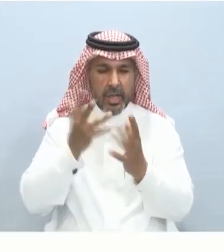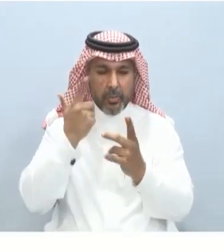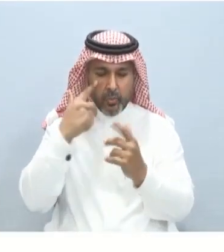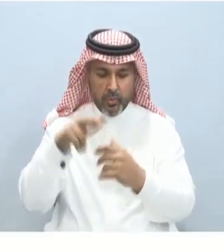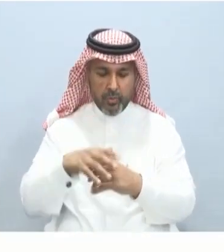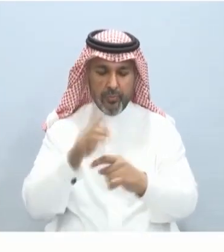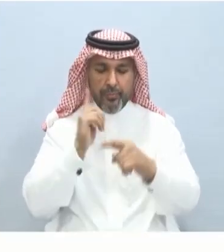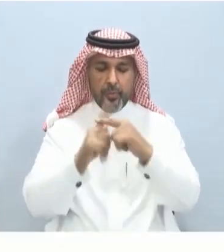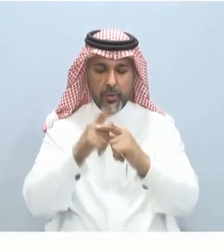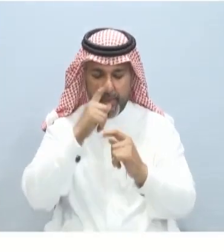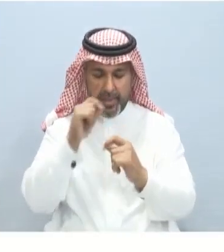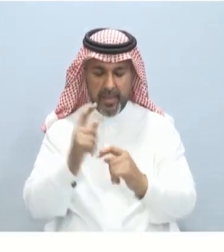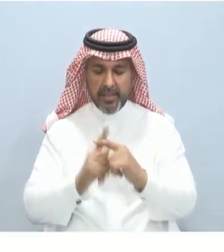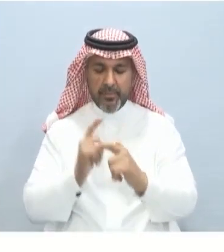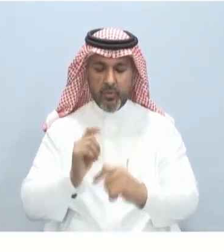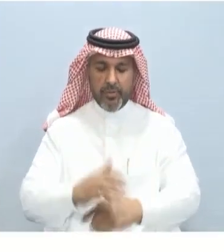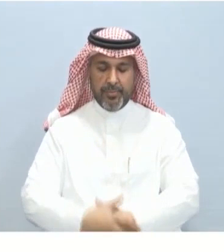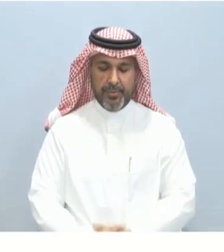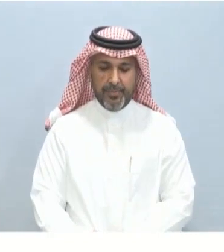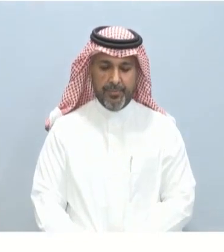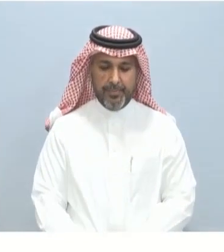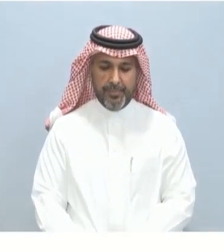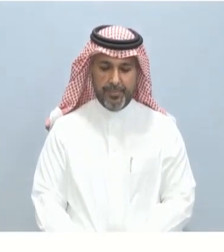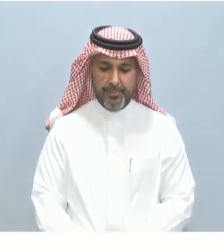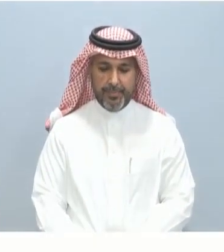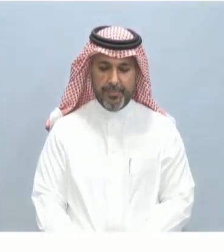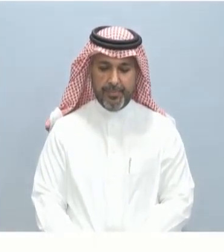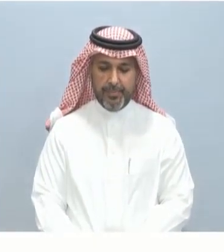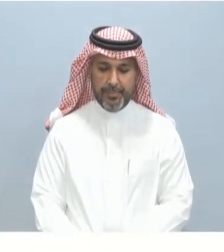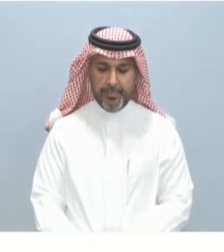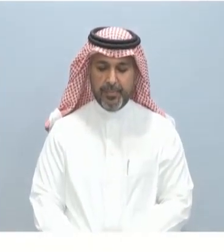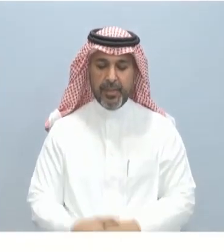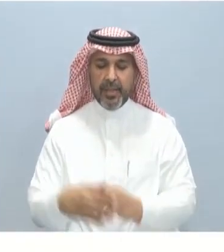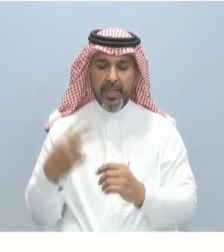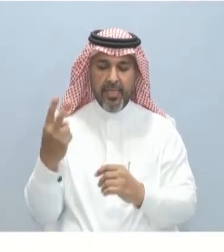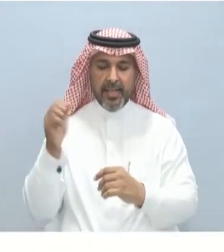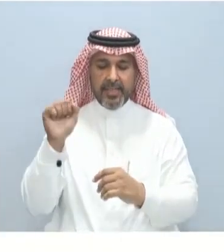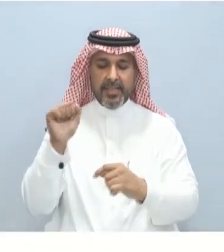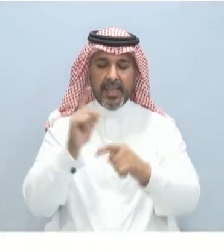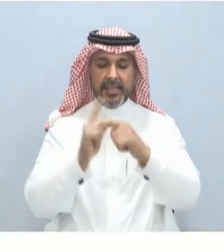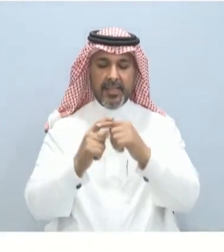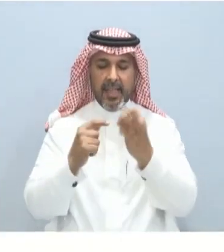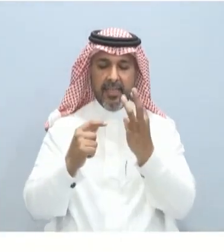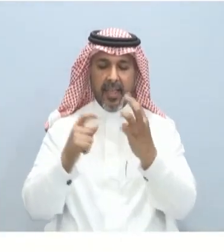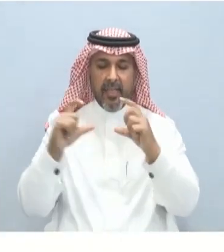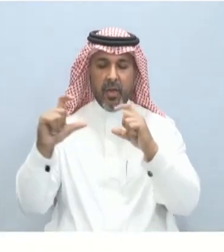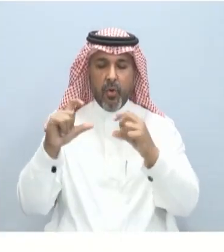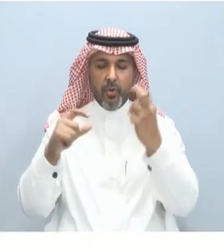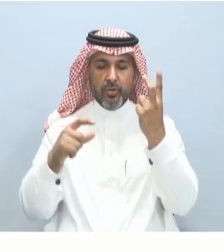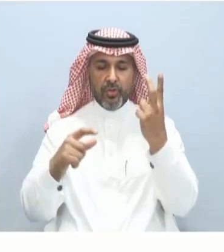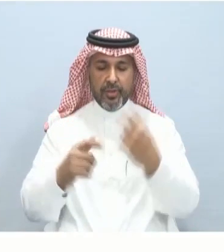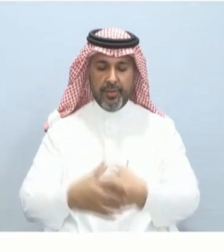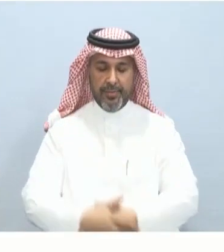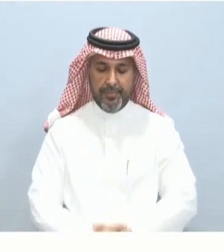اذا نحن نتحدث عن مربع المجموع ونستطيع كتابته بهذا الشكل اثنين